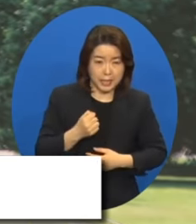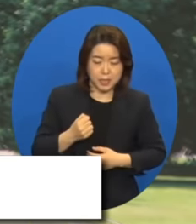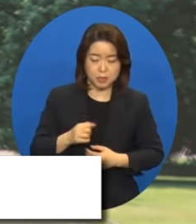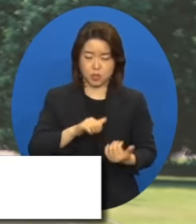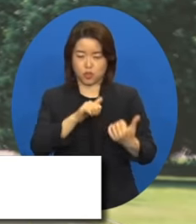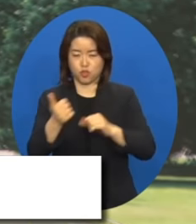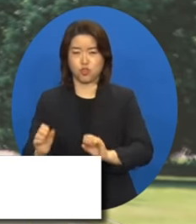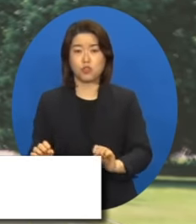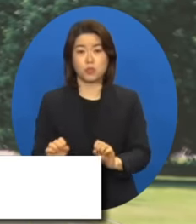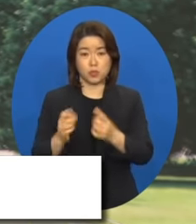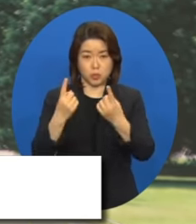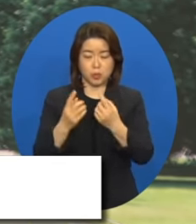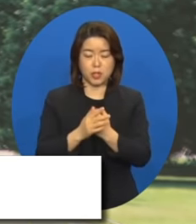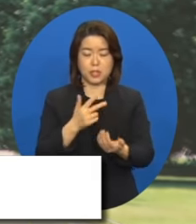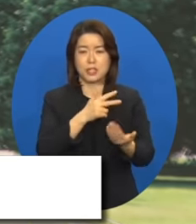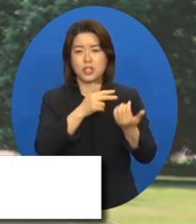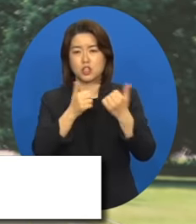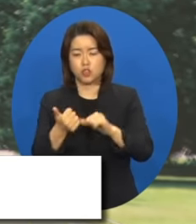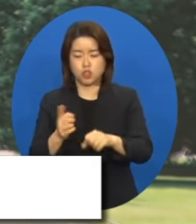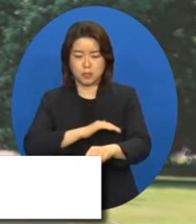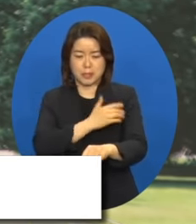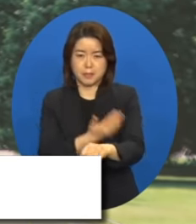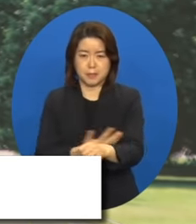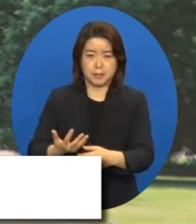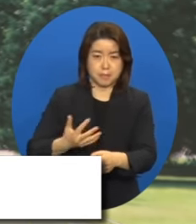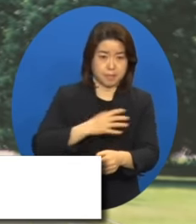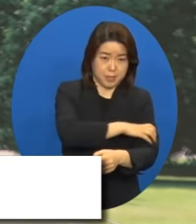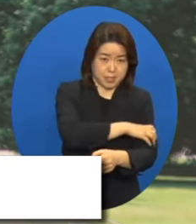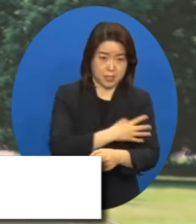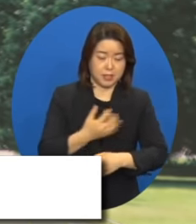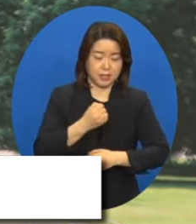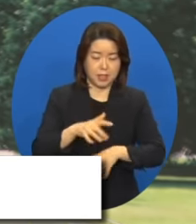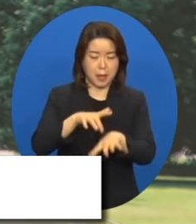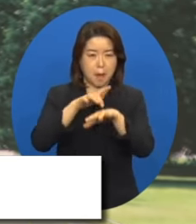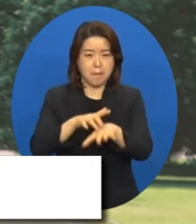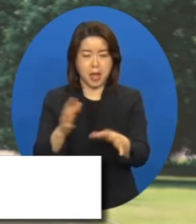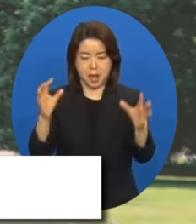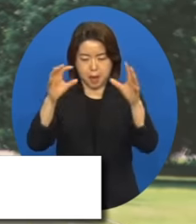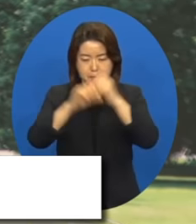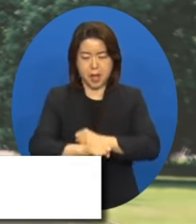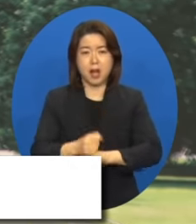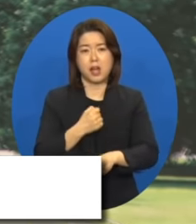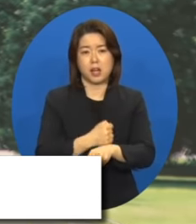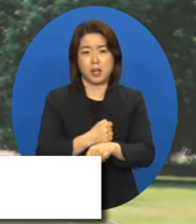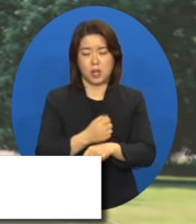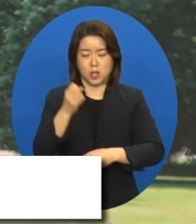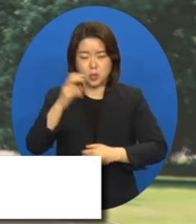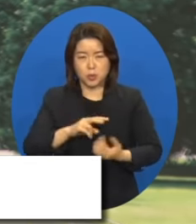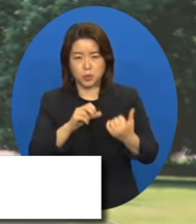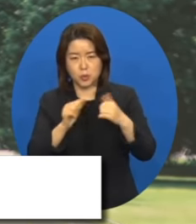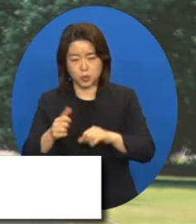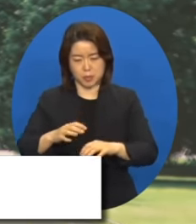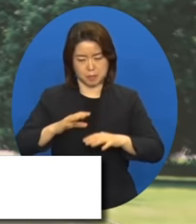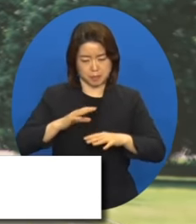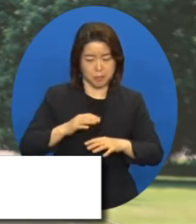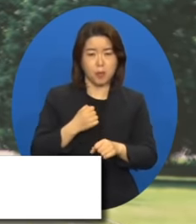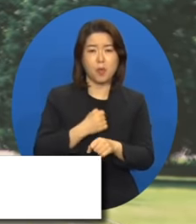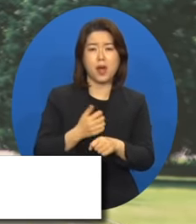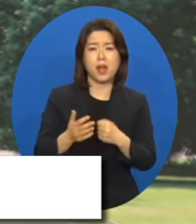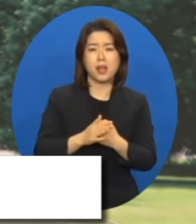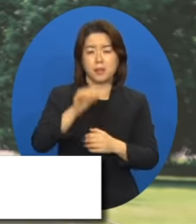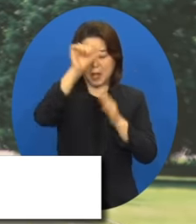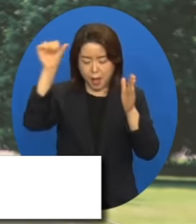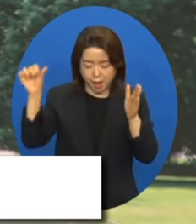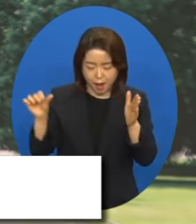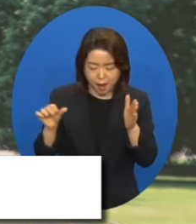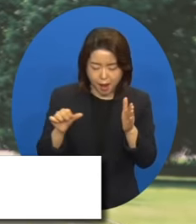죽음을 통하여 죽음의 세력을 잡은 자 곧 마귀를 멸하시며 또 죽기를 무서워함으로 한평생